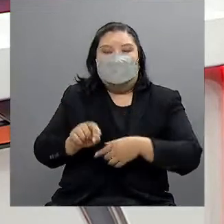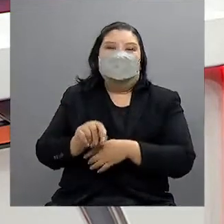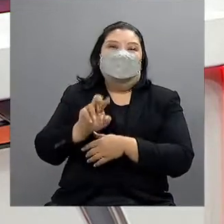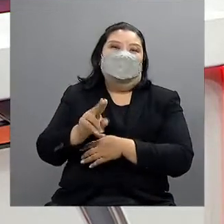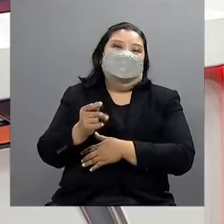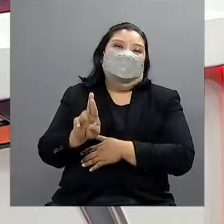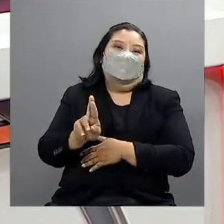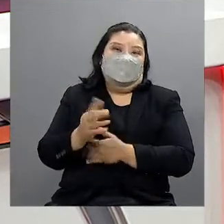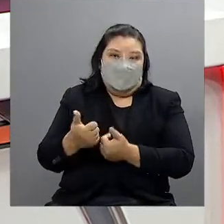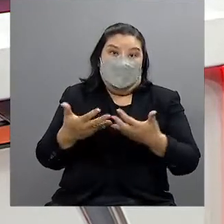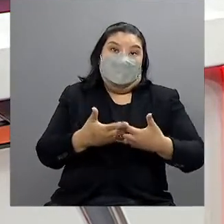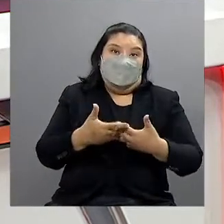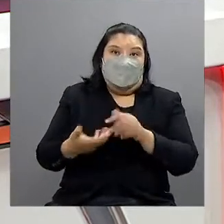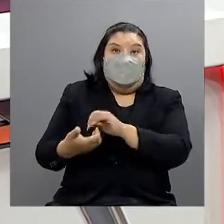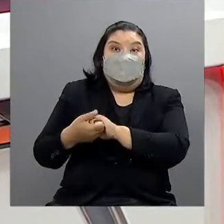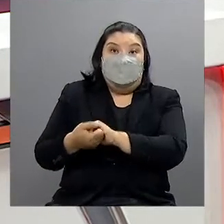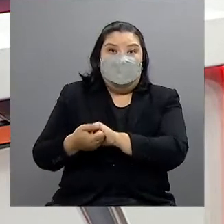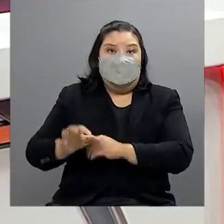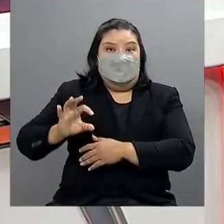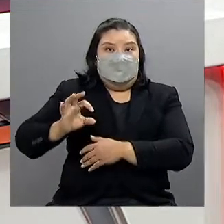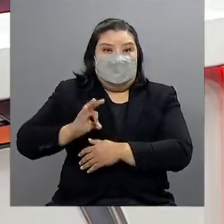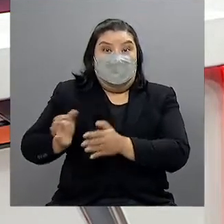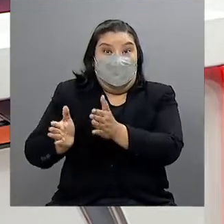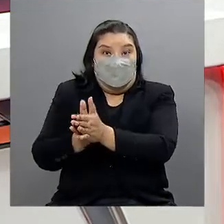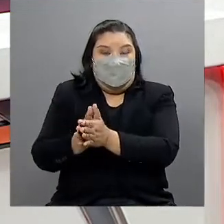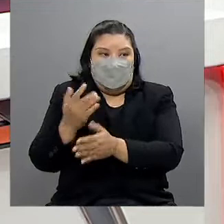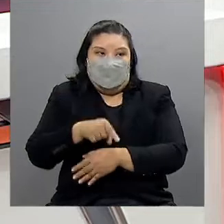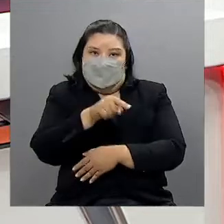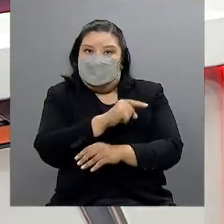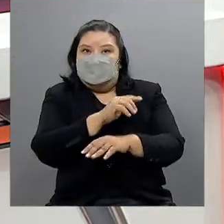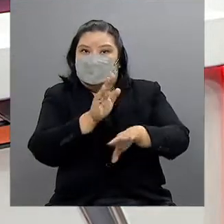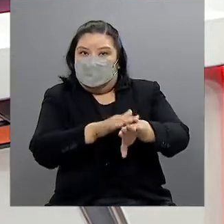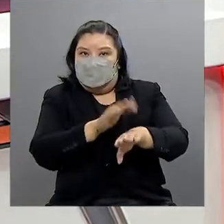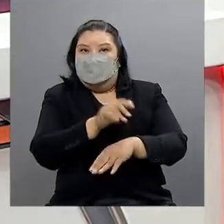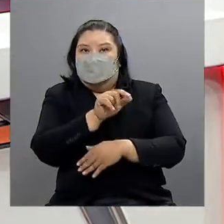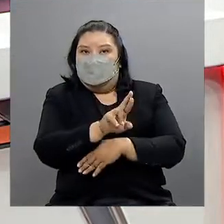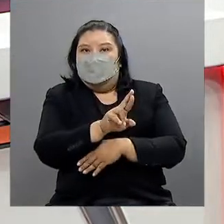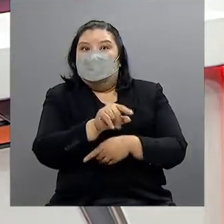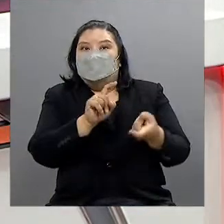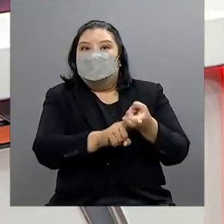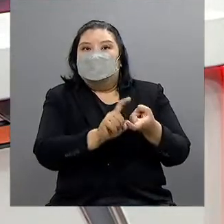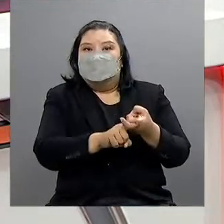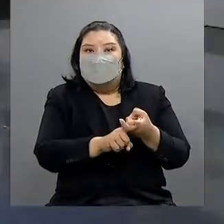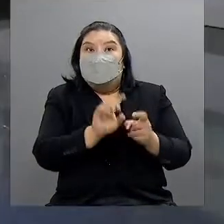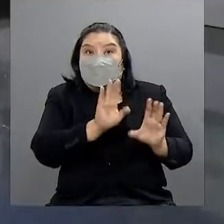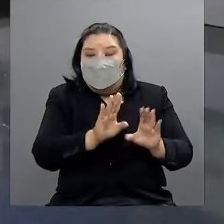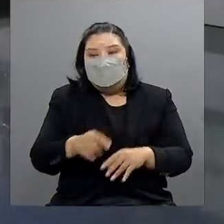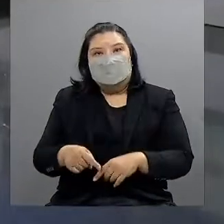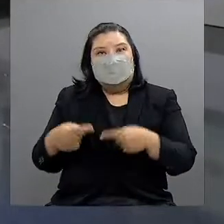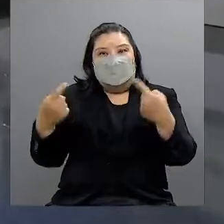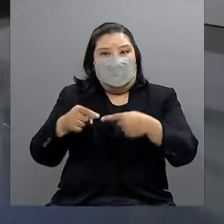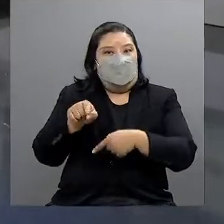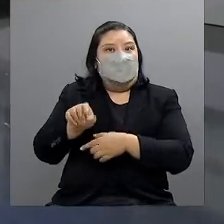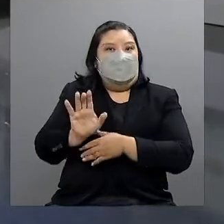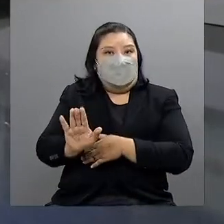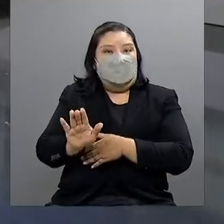ลังกับปเทศสมาชิกที่เหลือภัยยามทจะปรามรัฐเซียไม่ให้บุกยูเครีนนะคะแต่คุสวรัดูสถานการณ์ รั